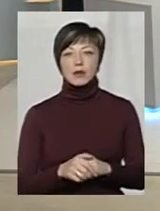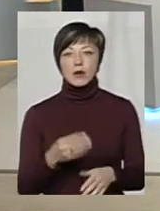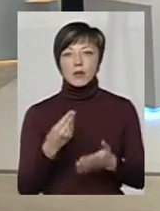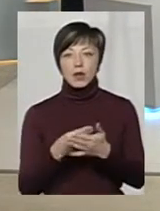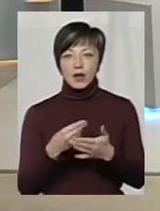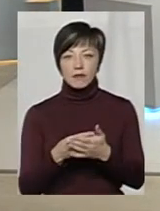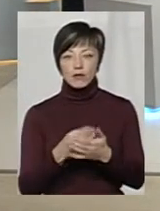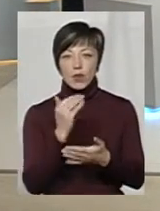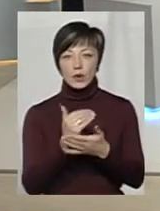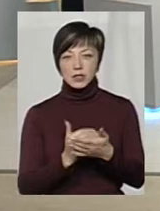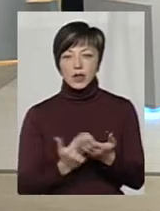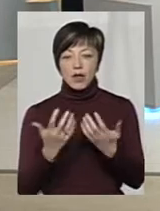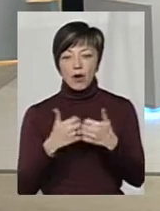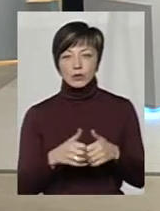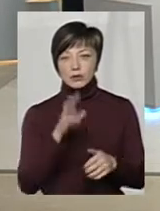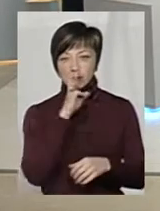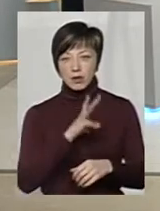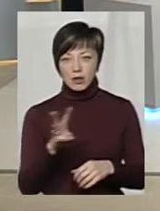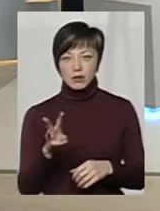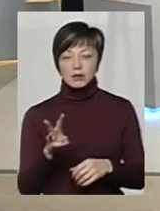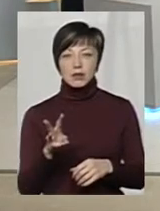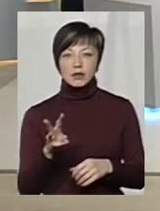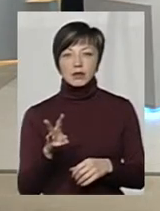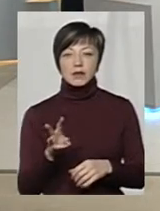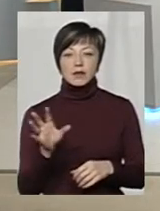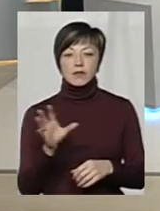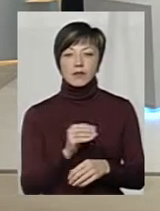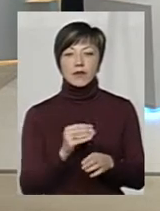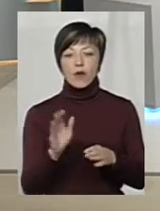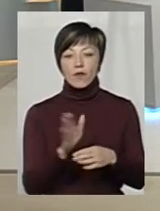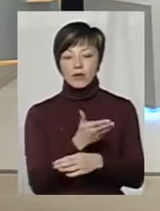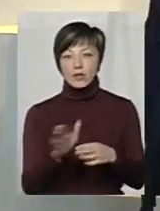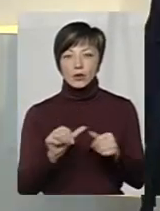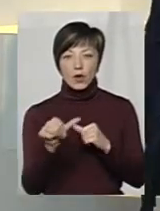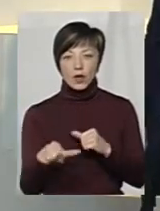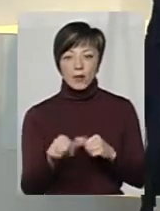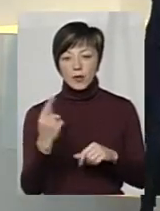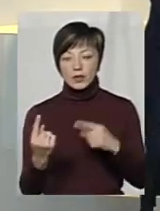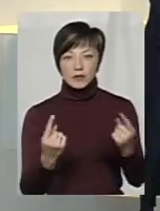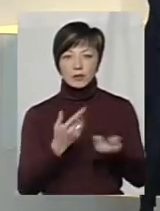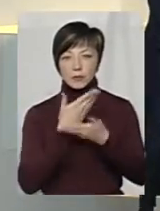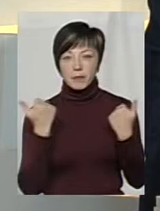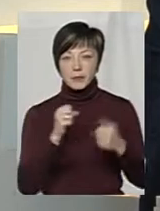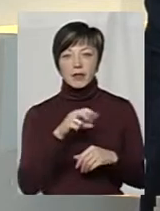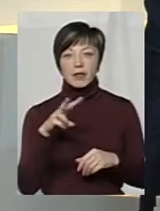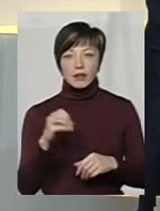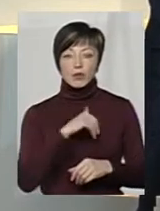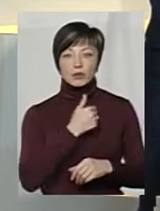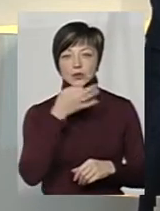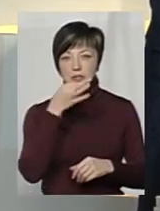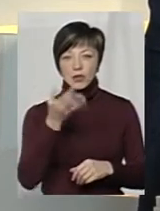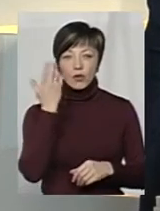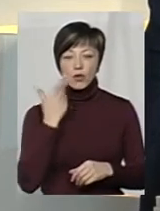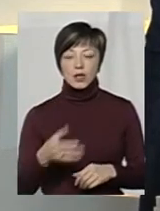по тарифному розряду і рахується заробітна плата, рахується енергоносії, тому відділити окремо одне від другого немає. Але я хочу сказати, що коли